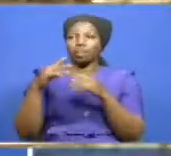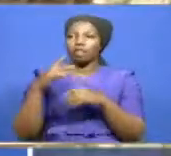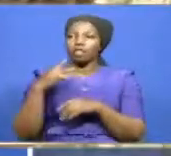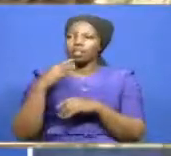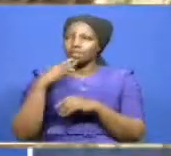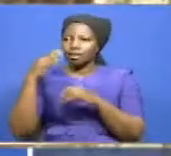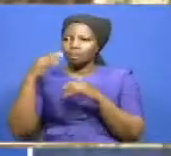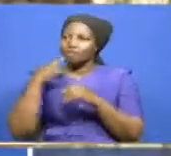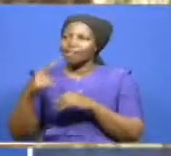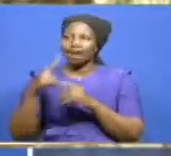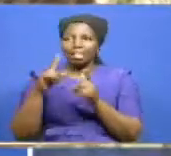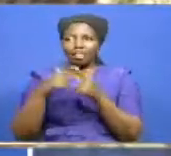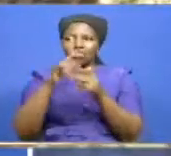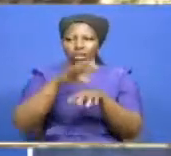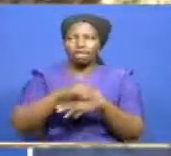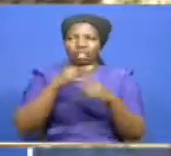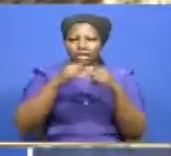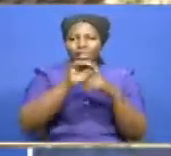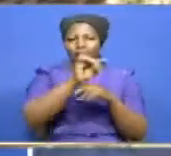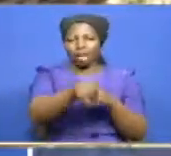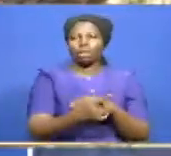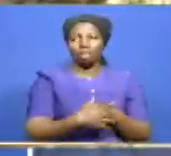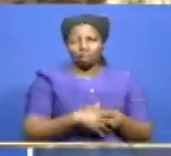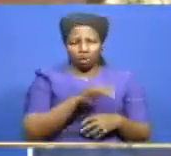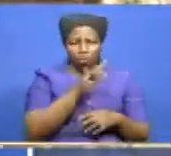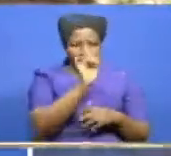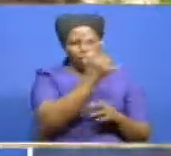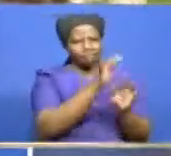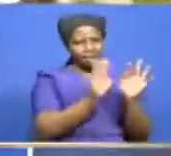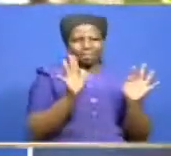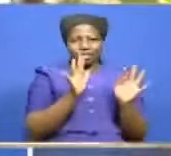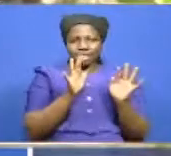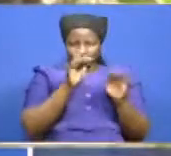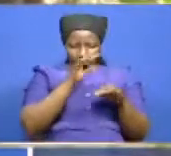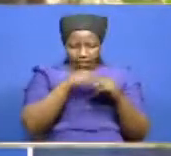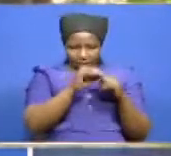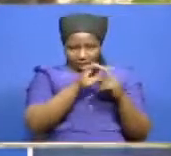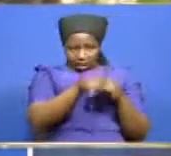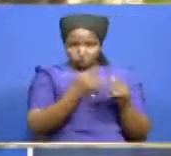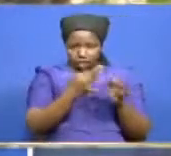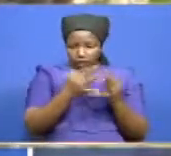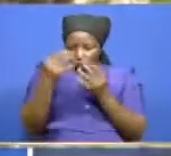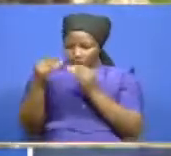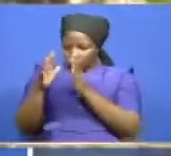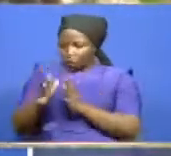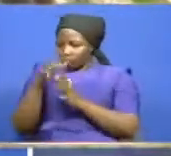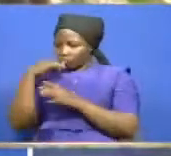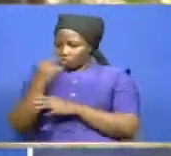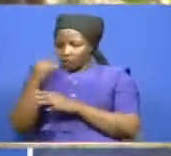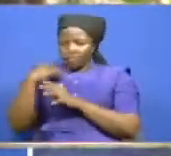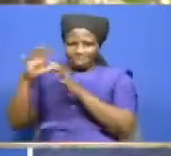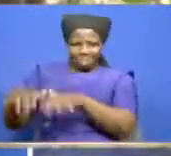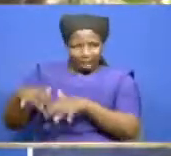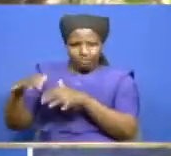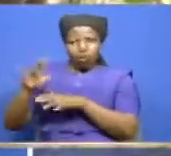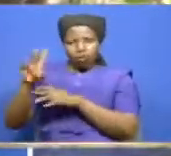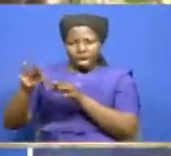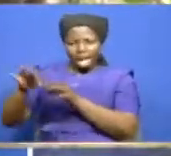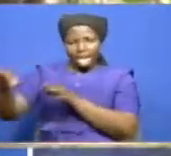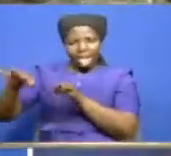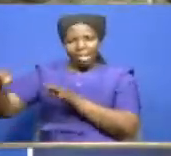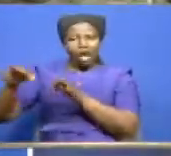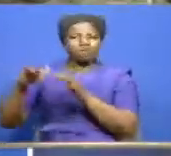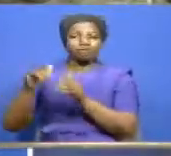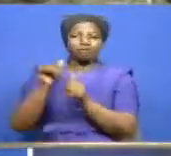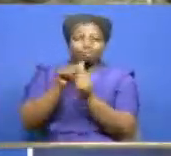Hiyo ni safari moja umetoa. 80,000 ukienda kwa mtu mwenye melima ekali mbili ya mahindi na maharagwe hawezi akafikisha